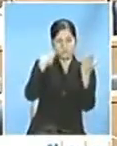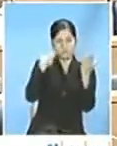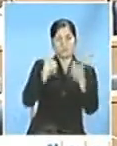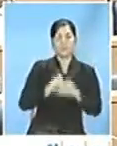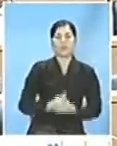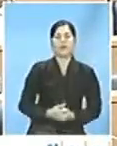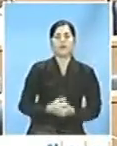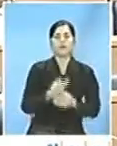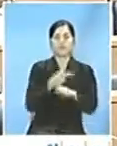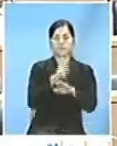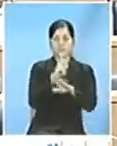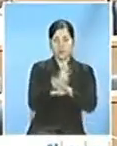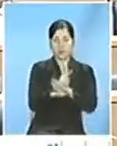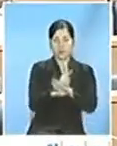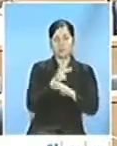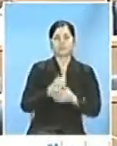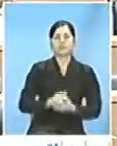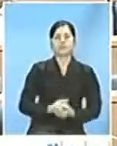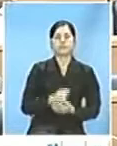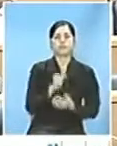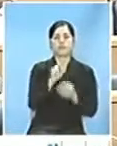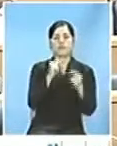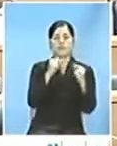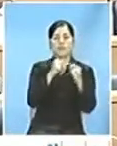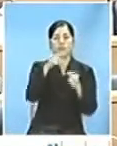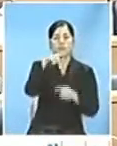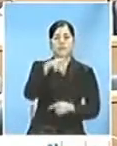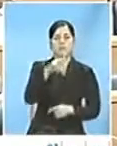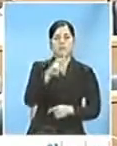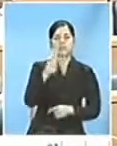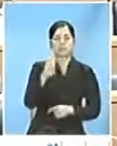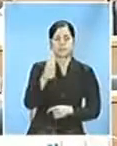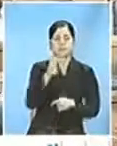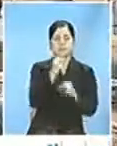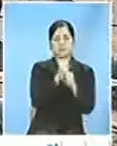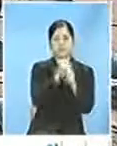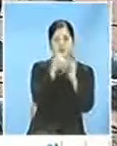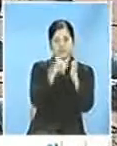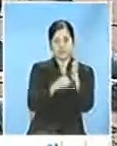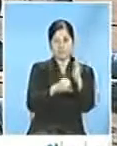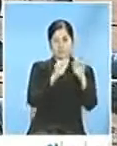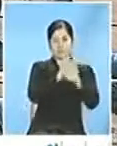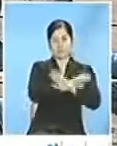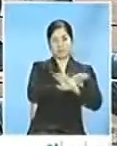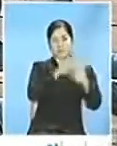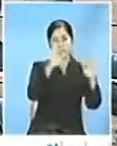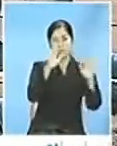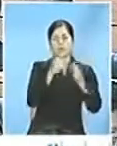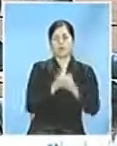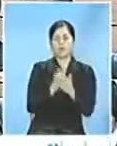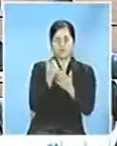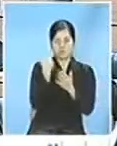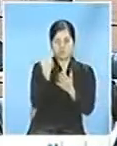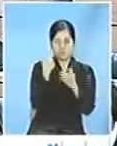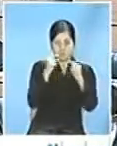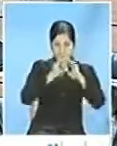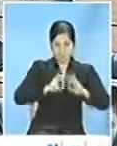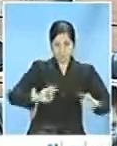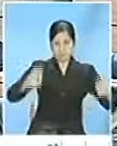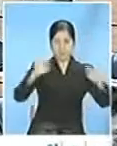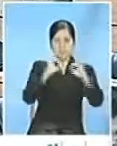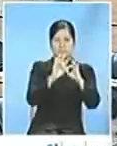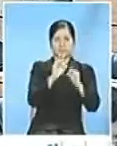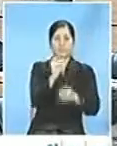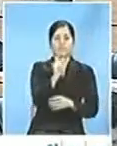ธานครับการออกพระราชบัญญัตินิรโทษกรรมนั้นมีวัตถุประสงค์เดียวครับมี